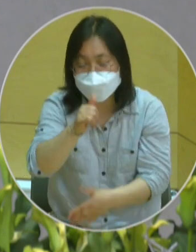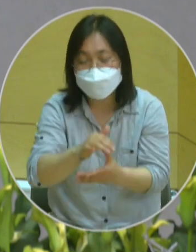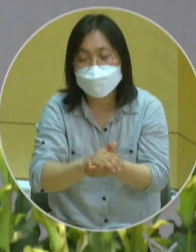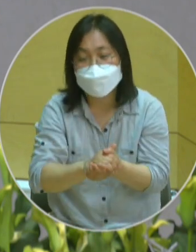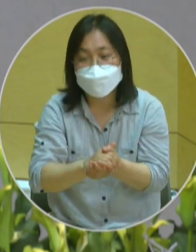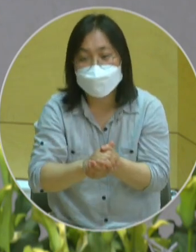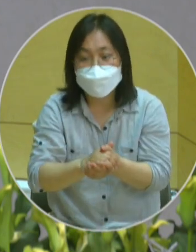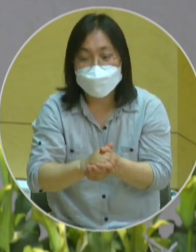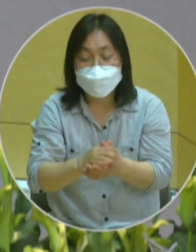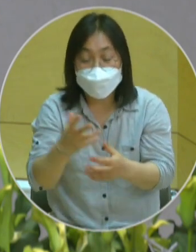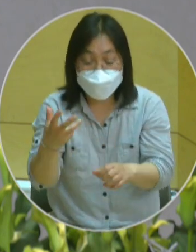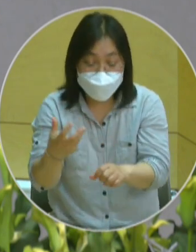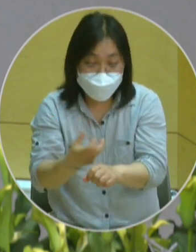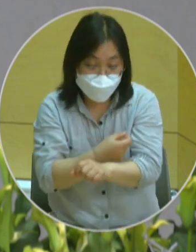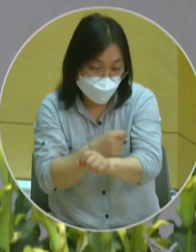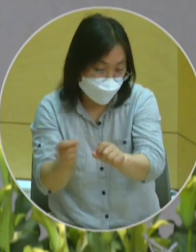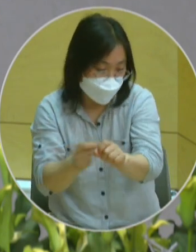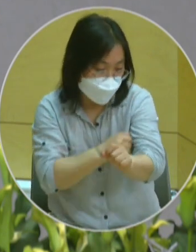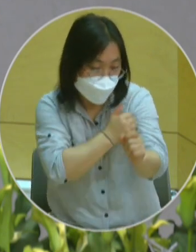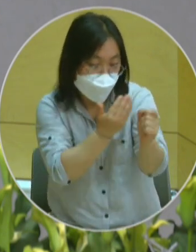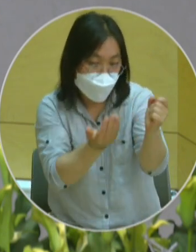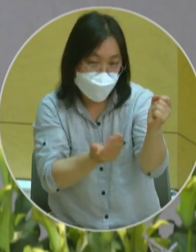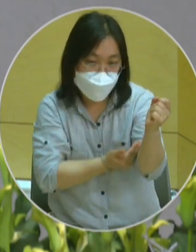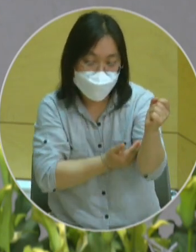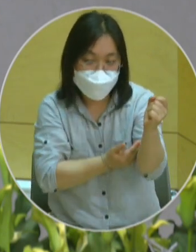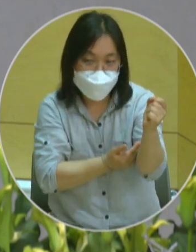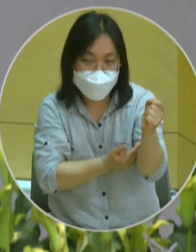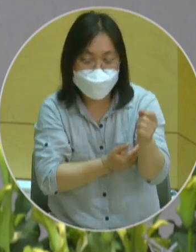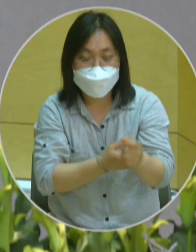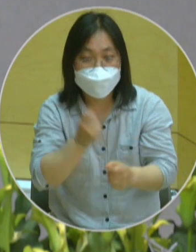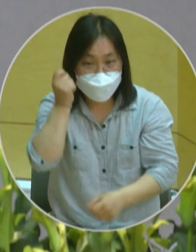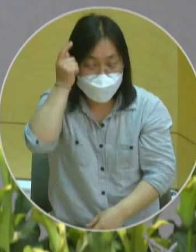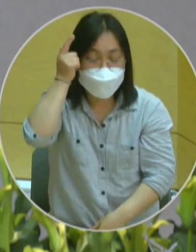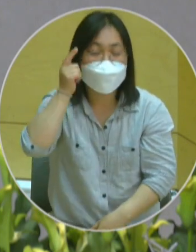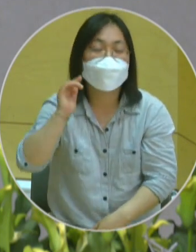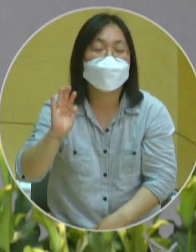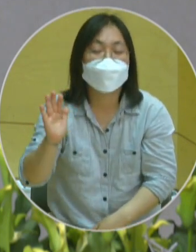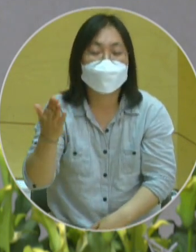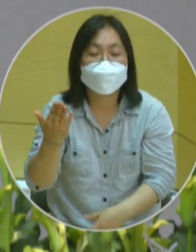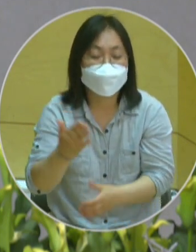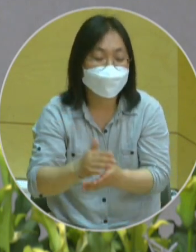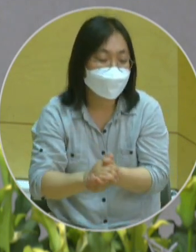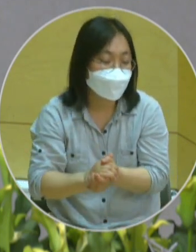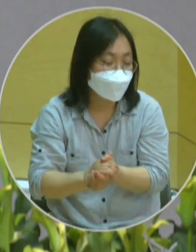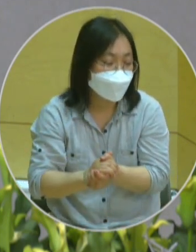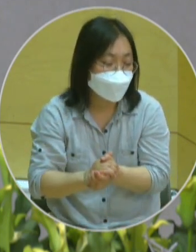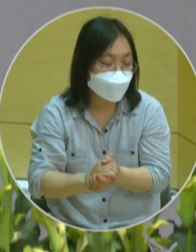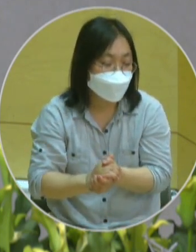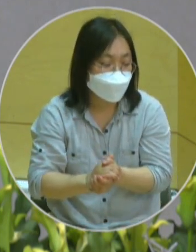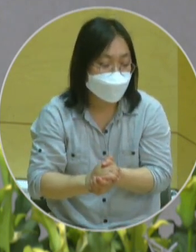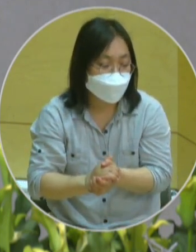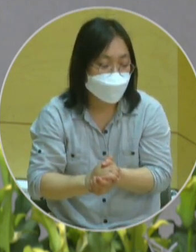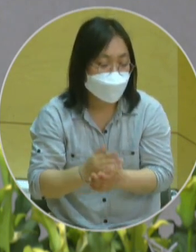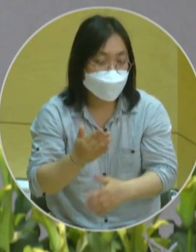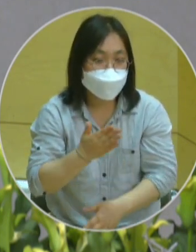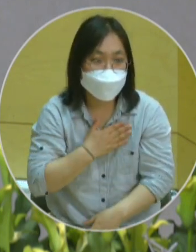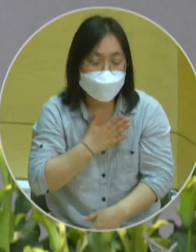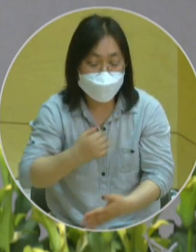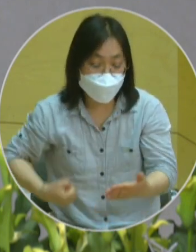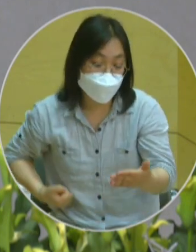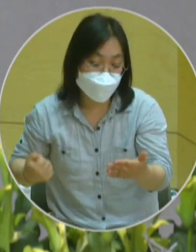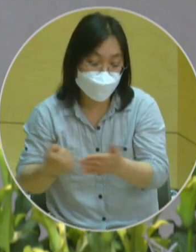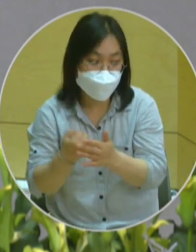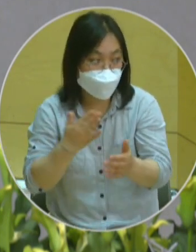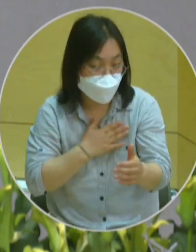대해서, 야, 이건 엄청난 특권이라는 것을 깨닫게 되는 거예요. 여러분 그렇잖아요. 내가 결정하고